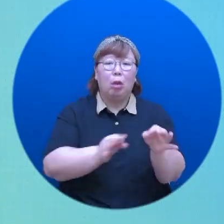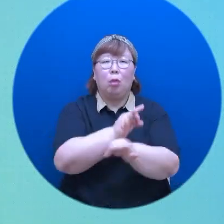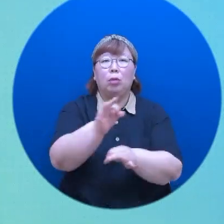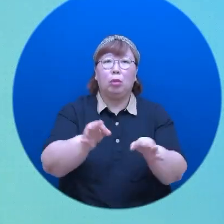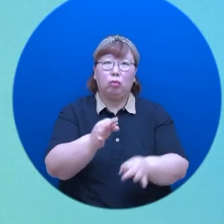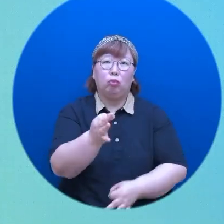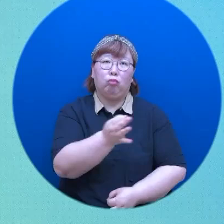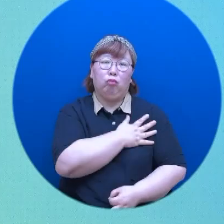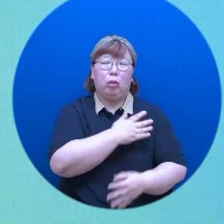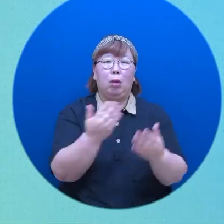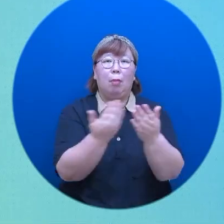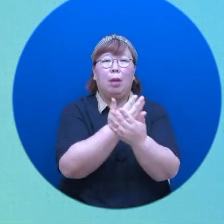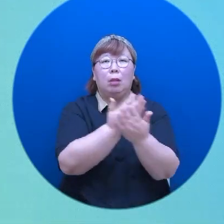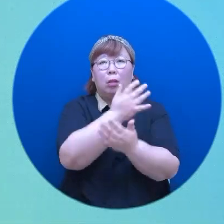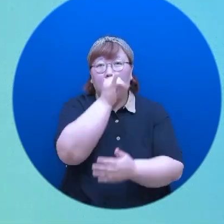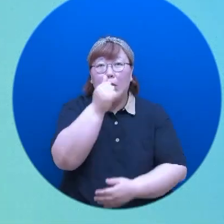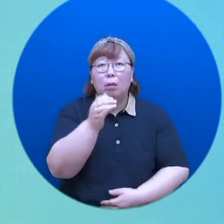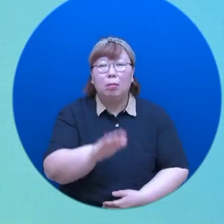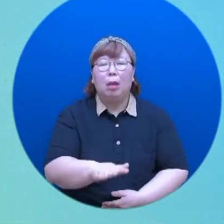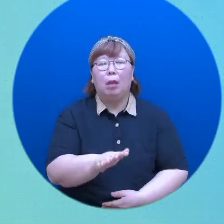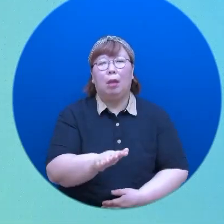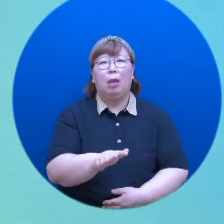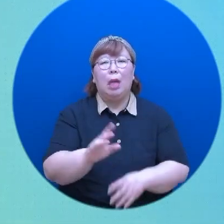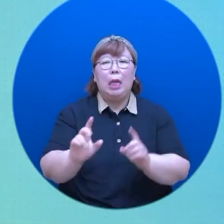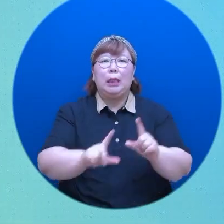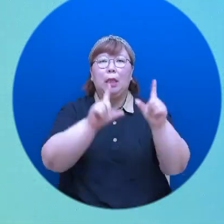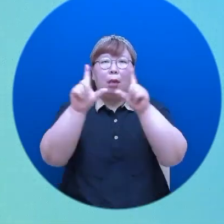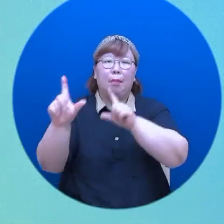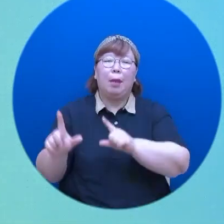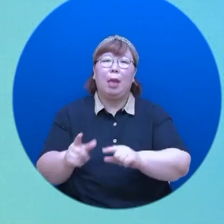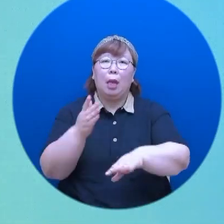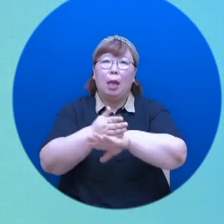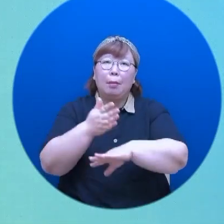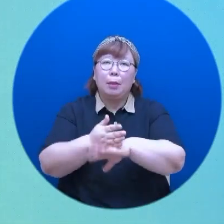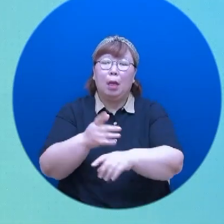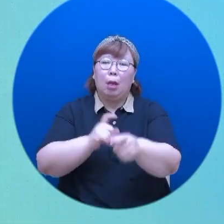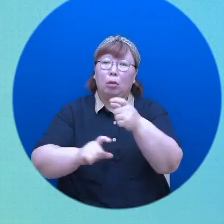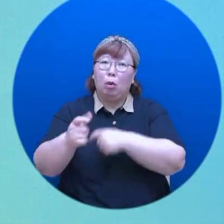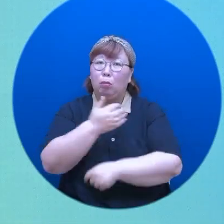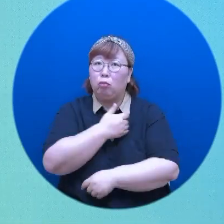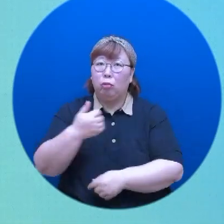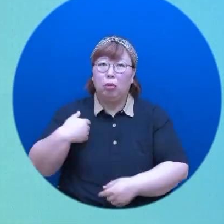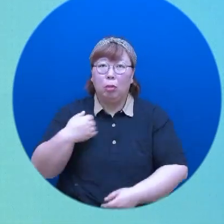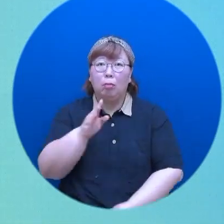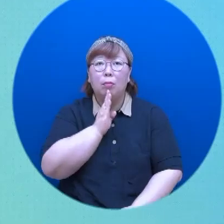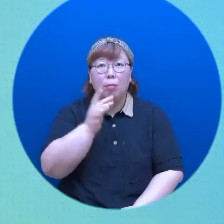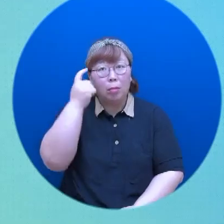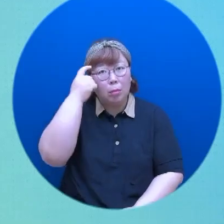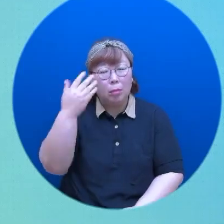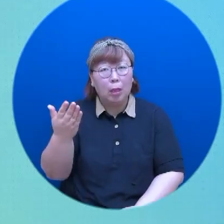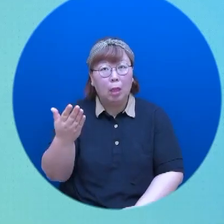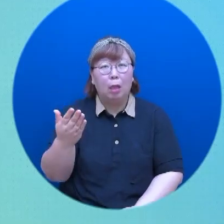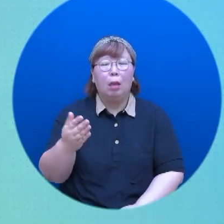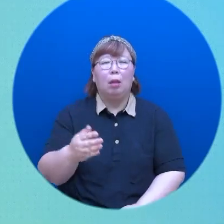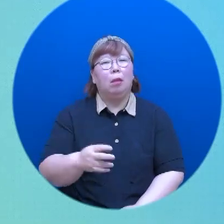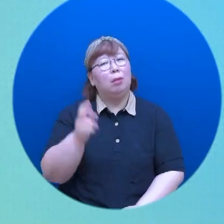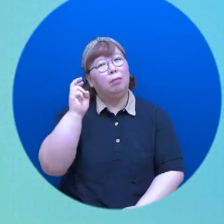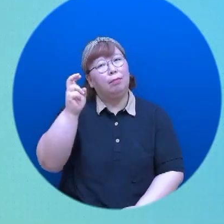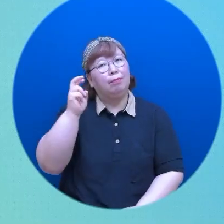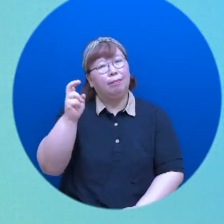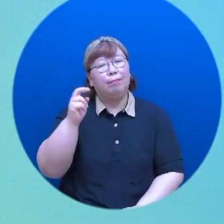부유해졌습니다. 그러면 우리 삶에 감사가 더 풍성해졌을까요? 글쎄요.